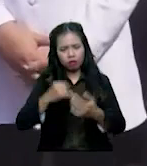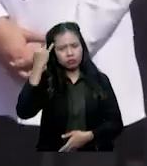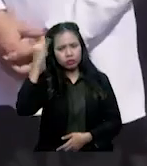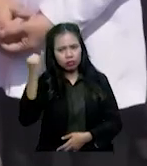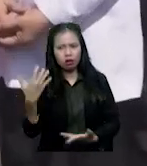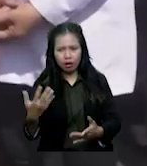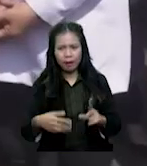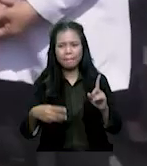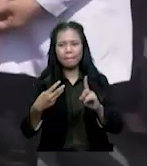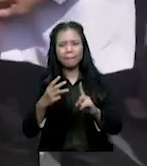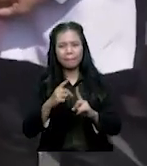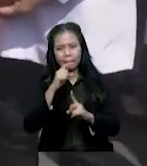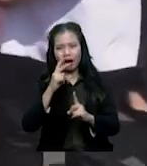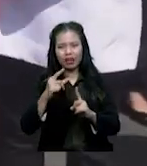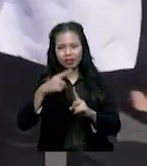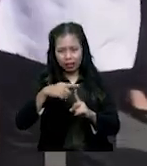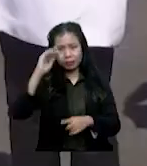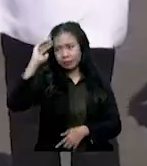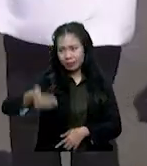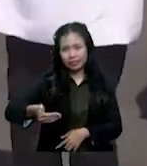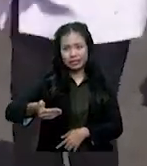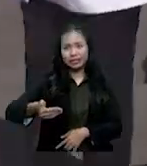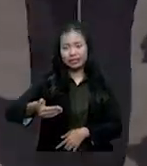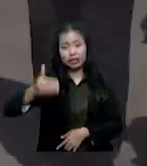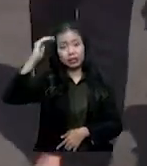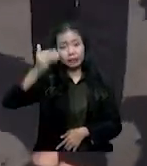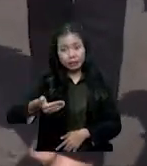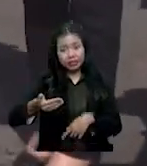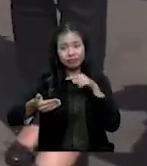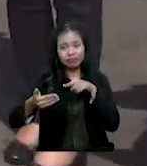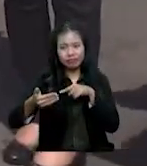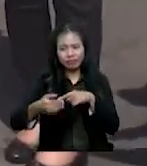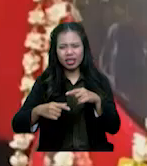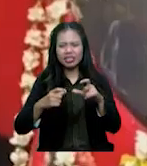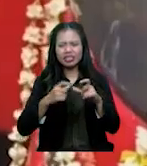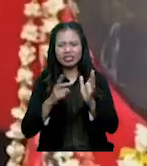Rapid Transit, yang disebut juga Trans Jateng Jawa Tengah.